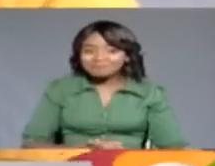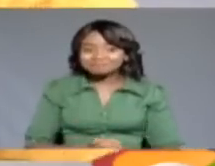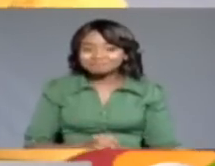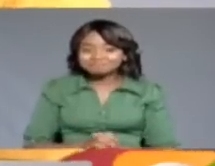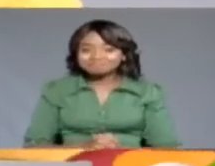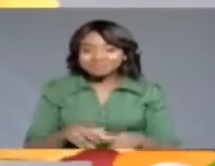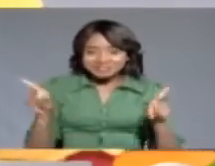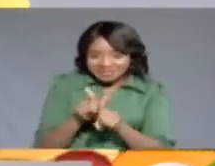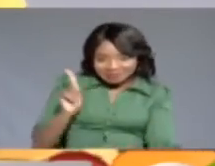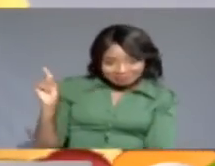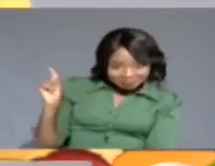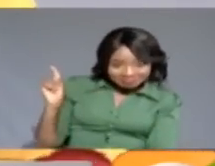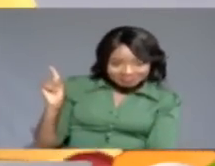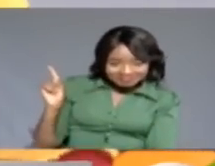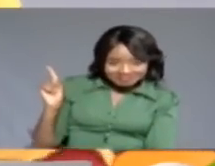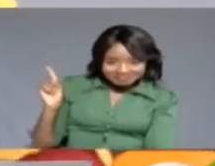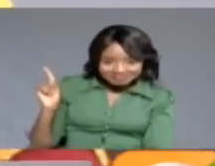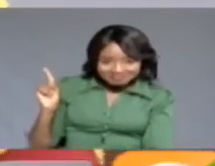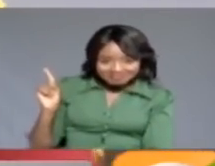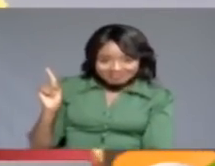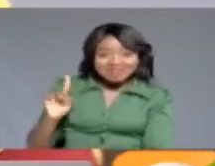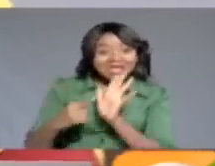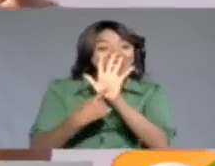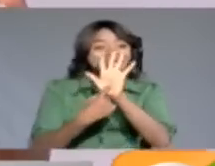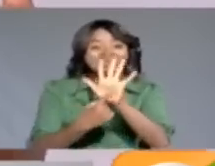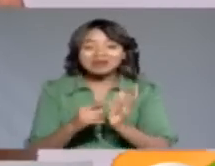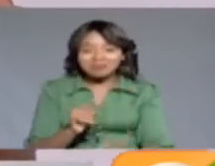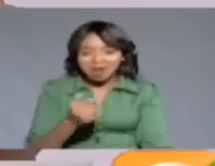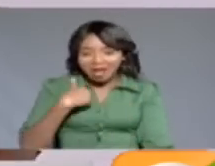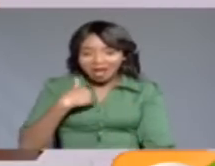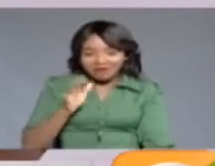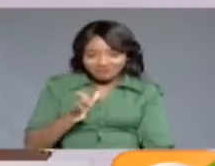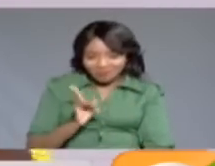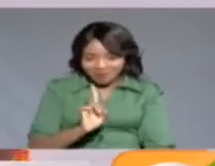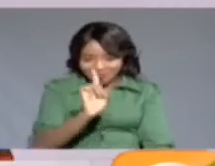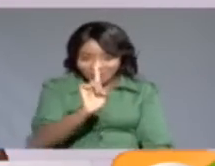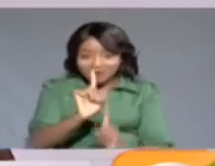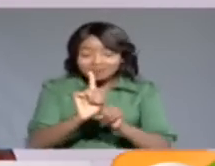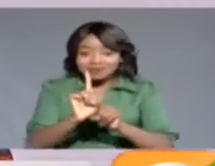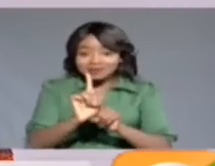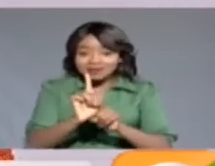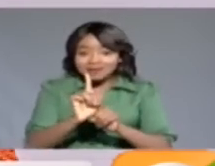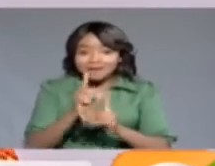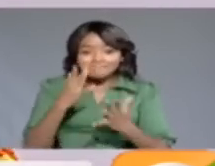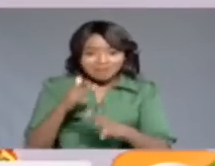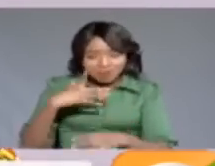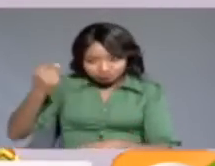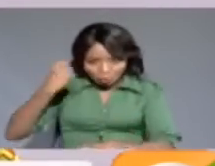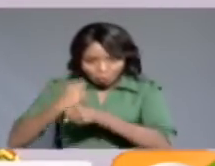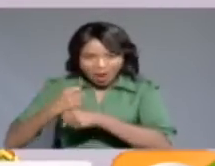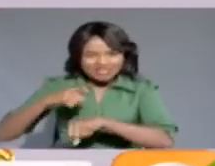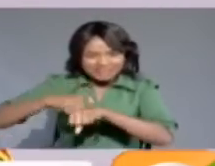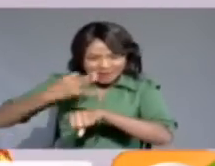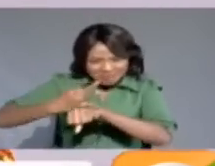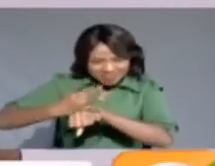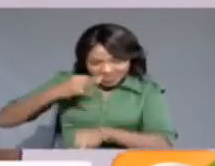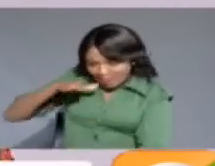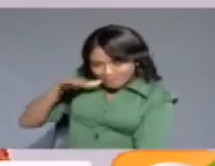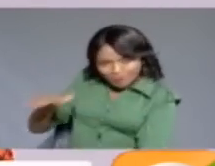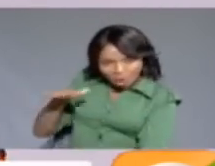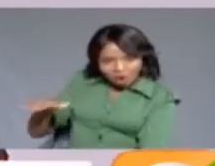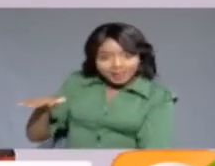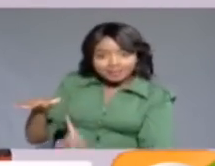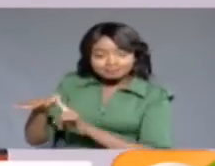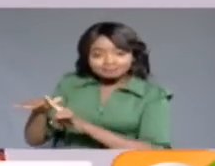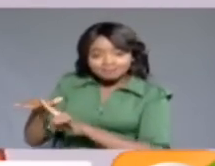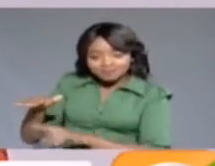Bi Msafwari. Unaona mfano mwanamke, kuna mwanamke anakwenda kazini saa 9 alfajiri. Na anaweza kudhani labda saa